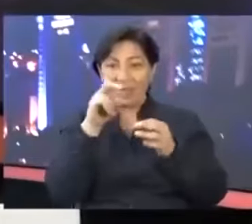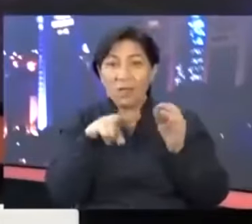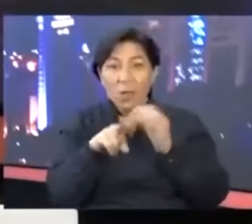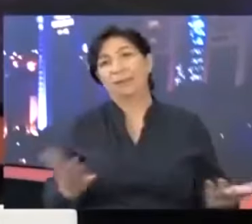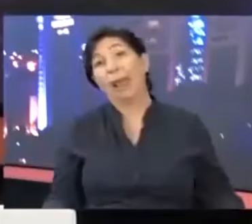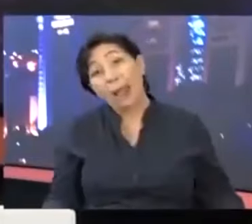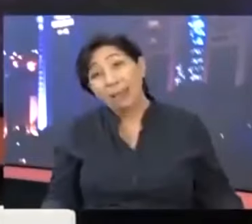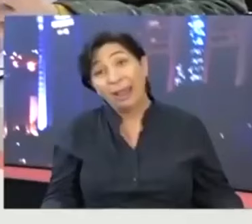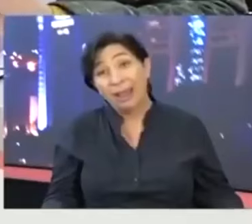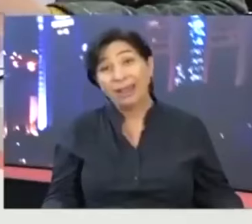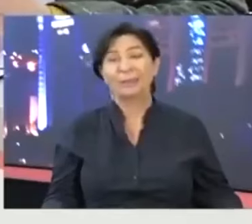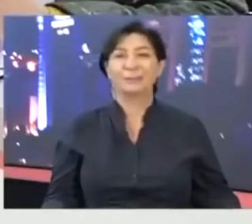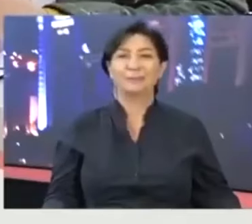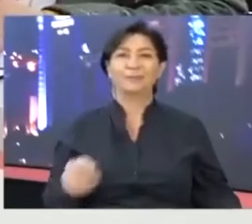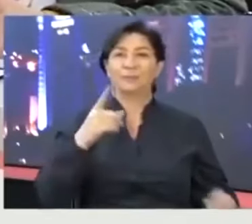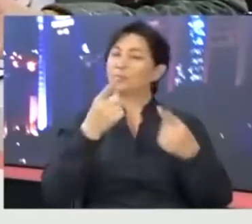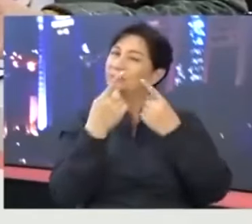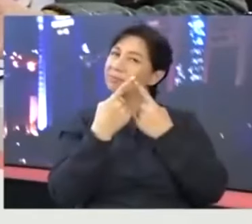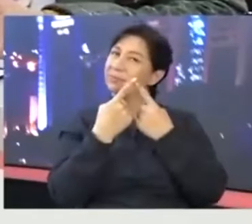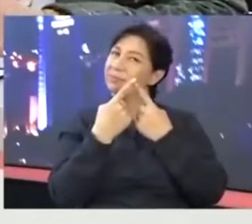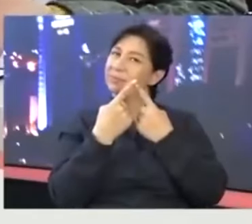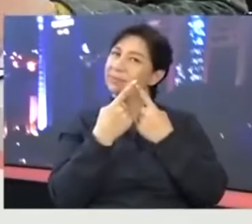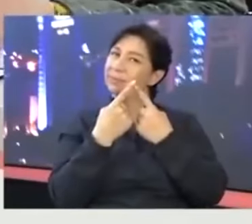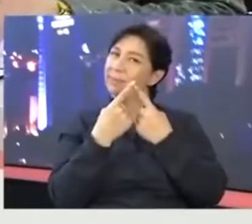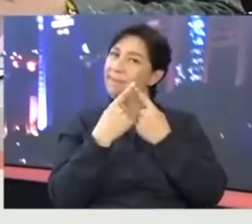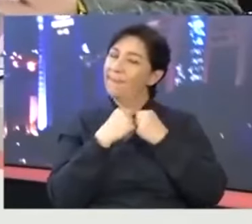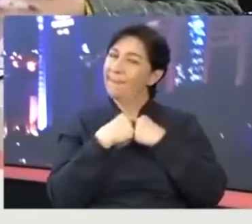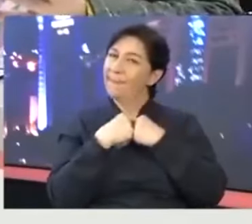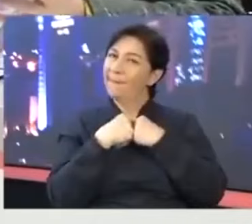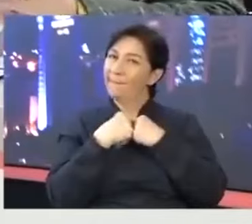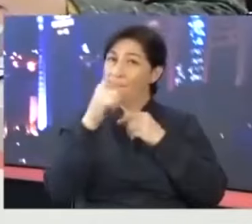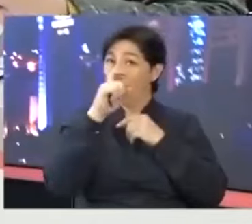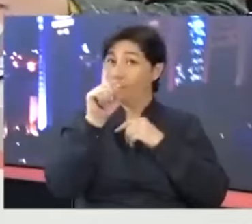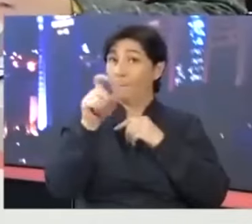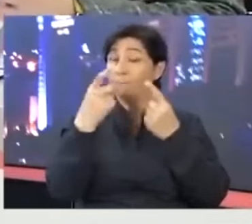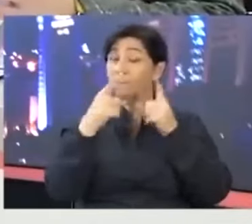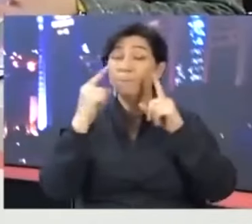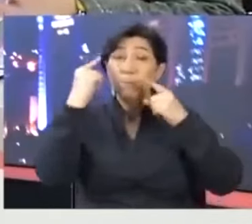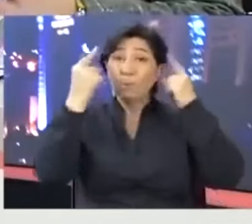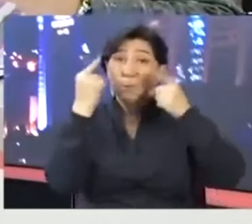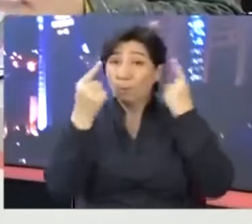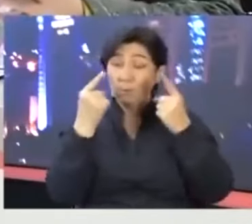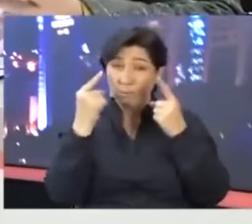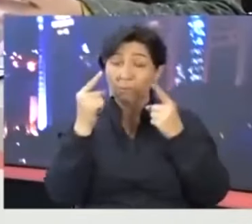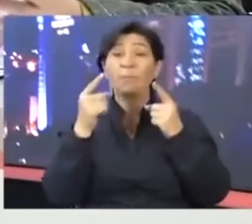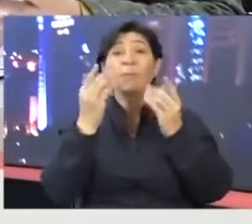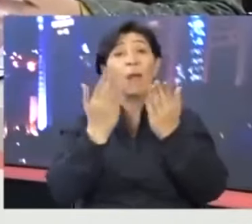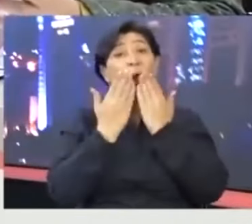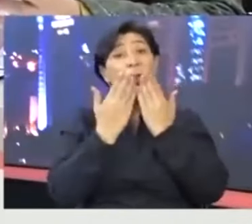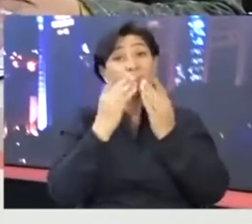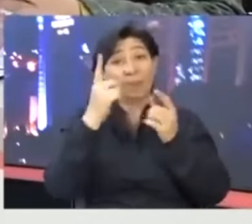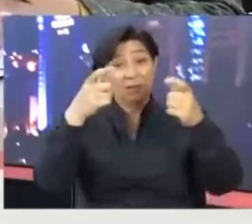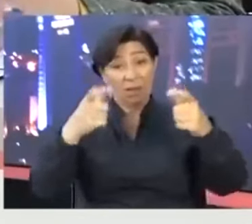varsa o da kurandır Eee değişik Eee görüşlerin akademik bir